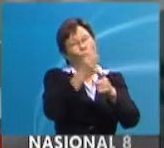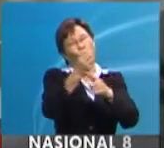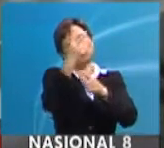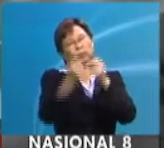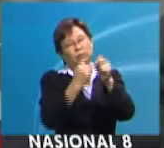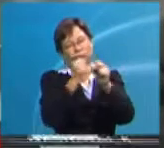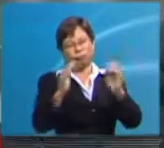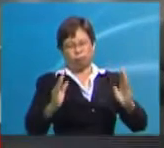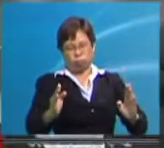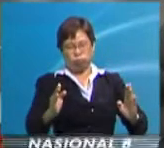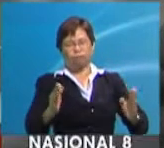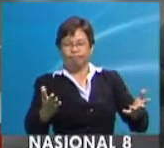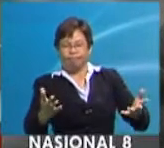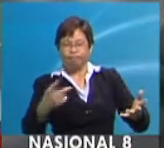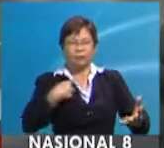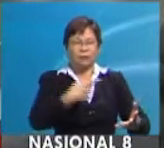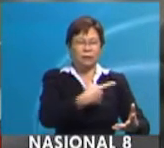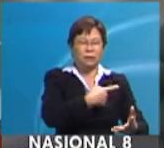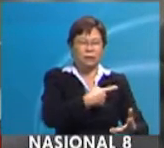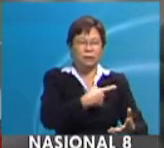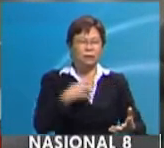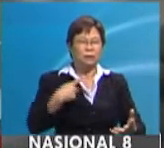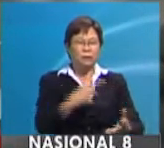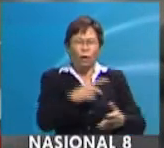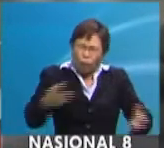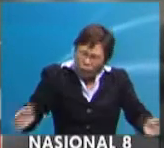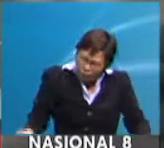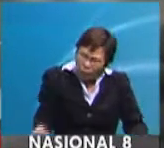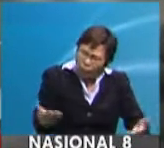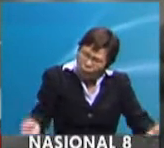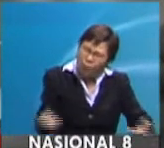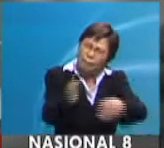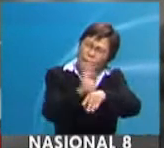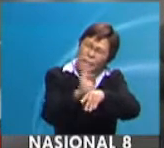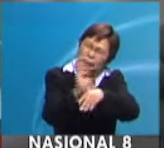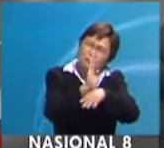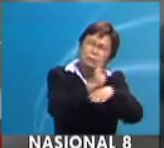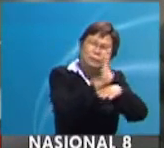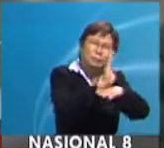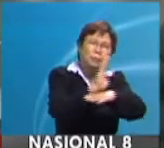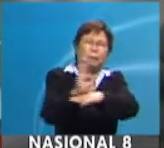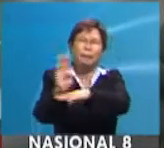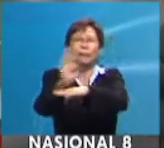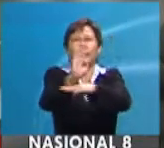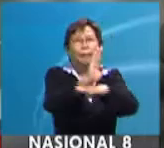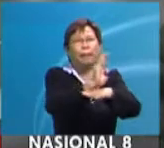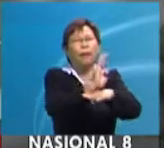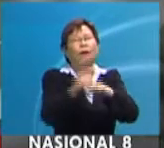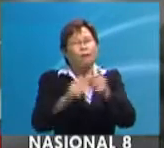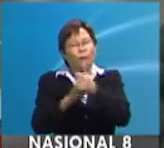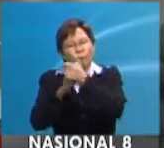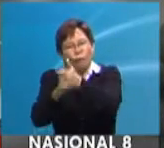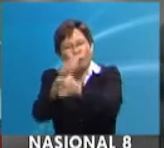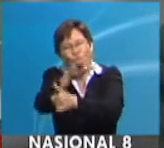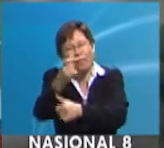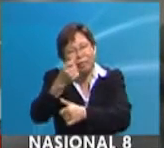yearstim what we for is enour bu a